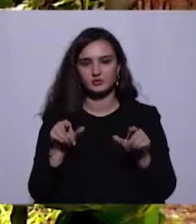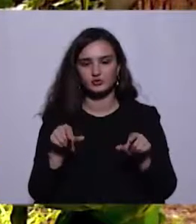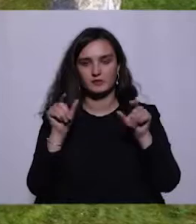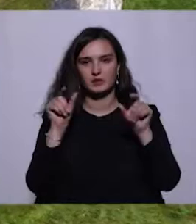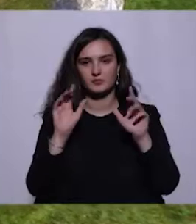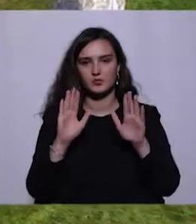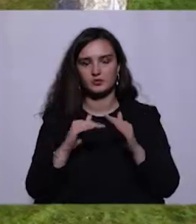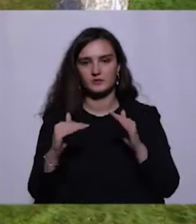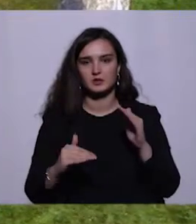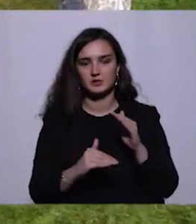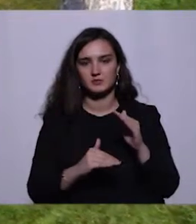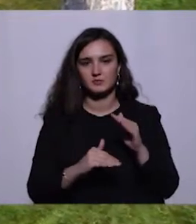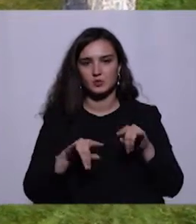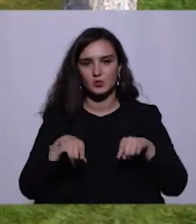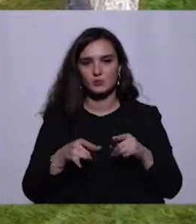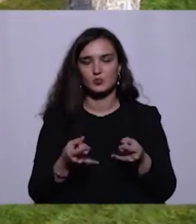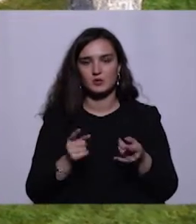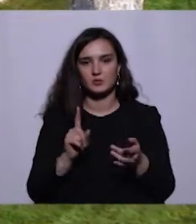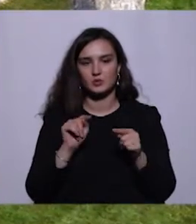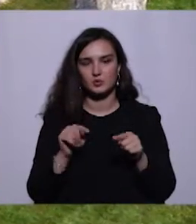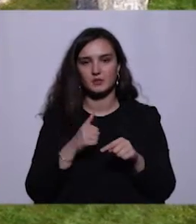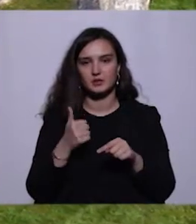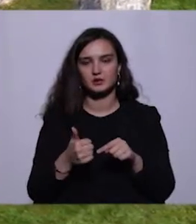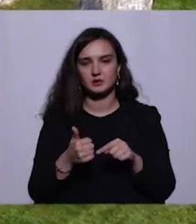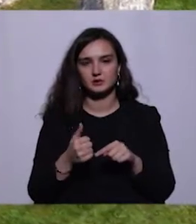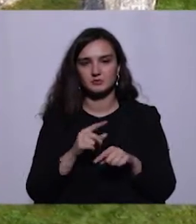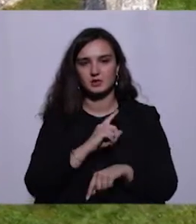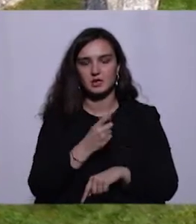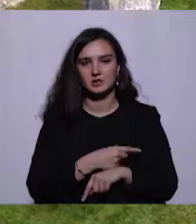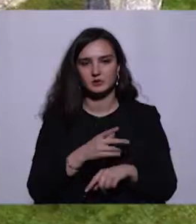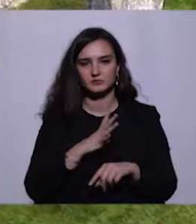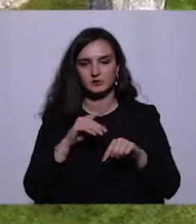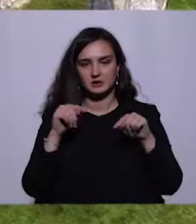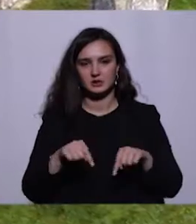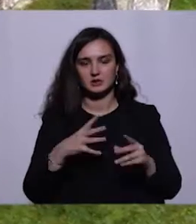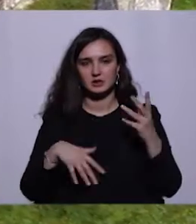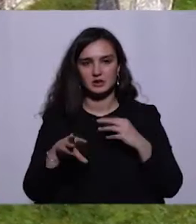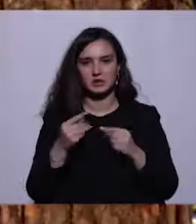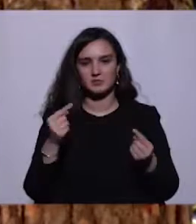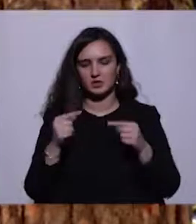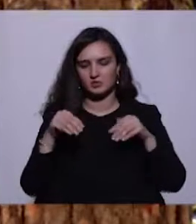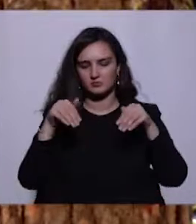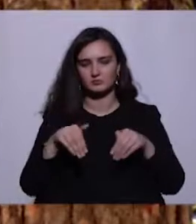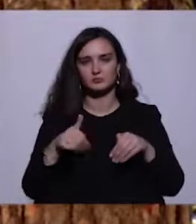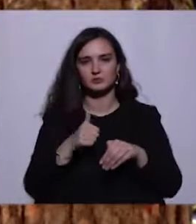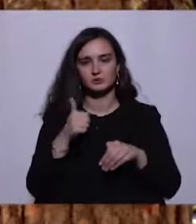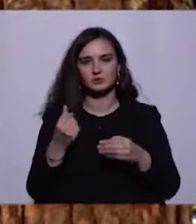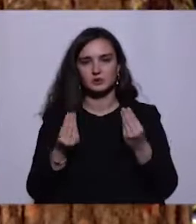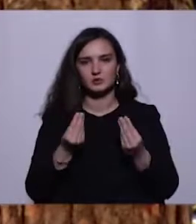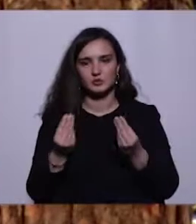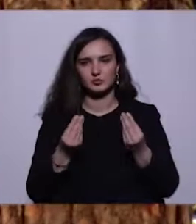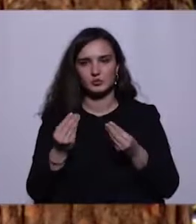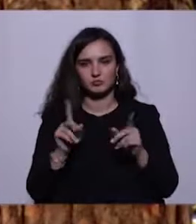შვერილები, ხოლო ქვედას ღრმულები, რომ კარგად მყარად ჩაჯდნენ ისინი ერთმანეთში, როგორც